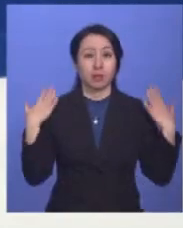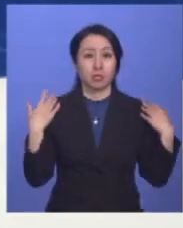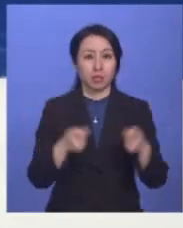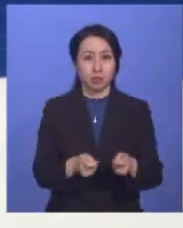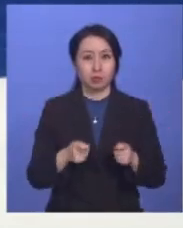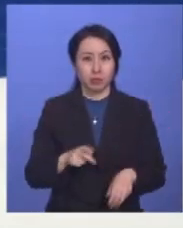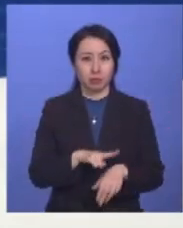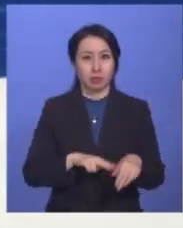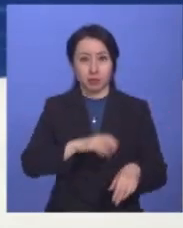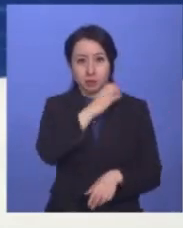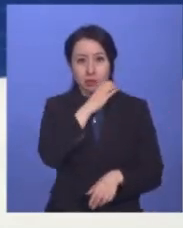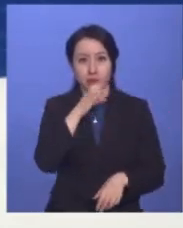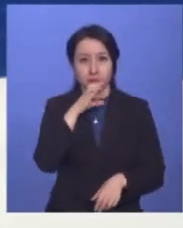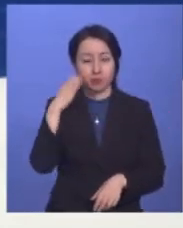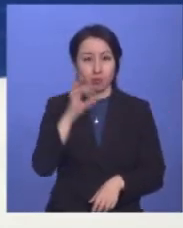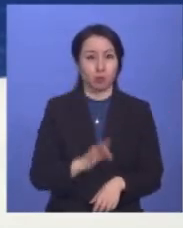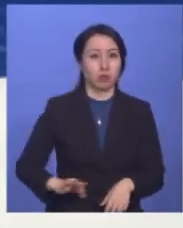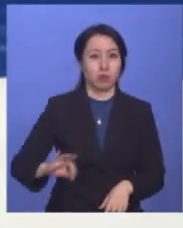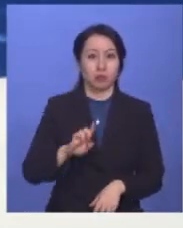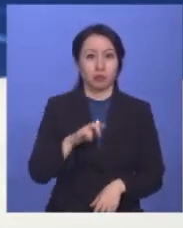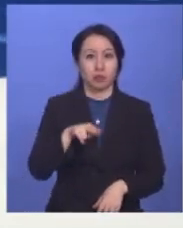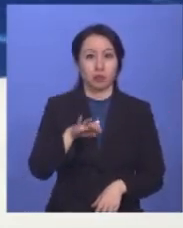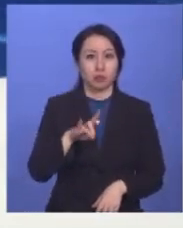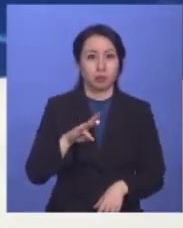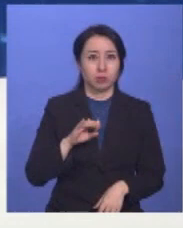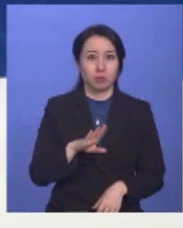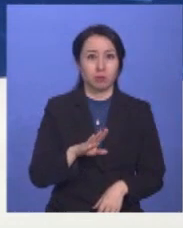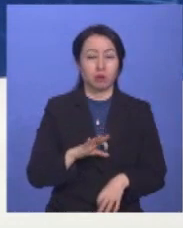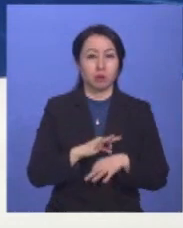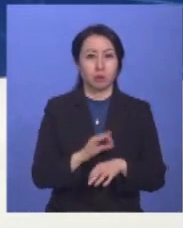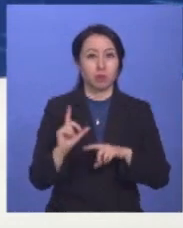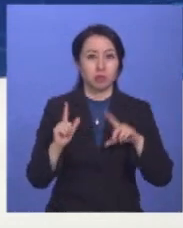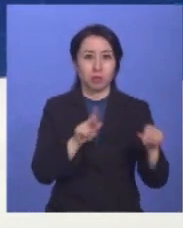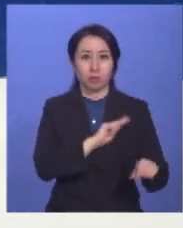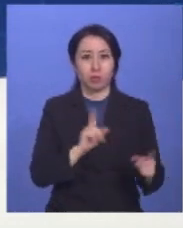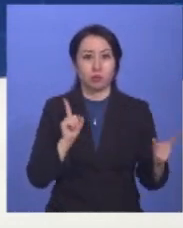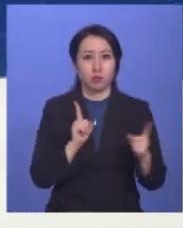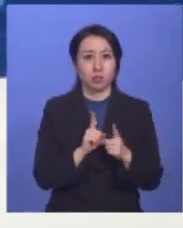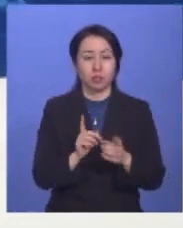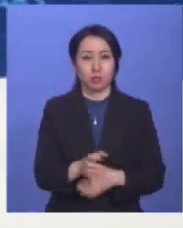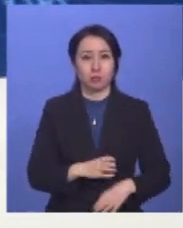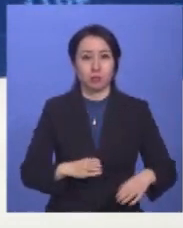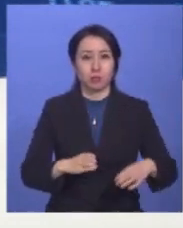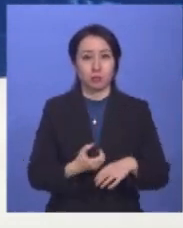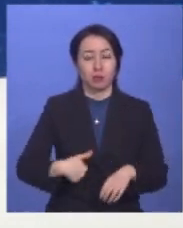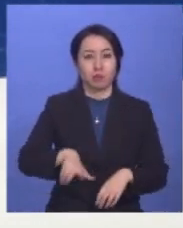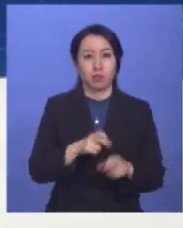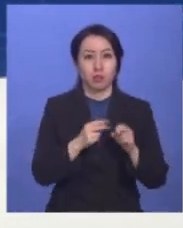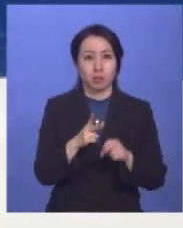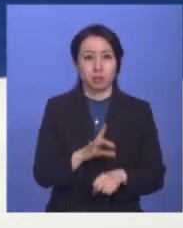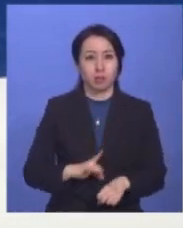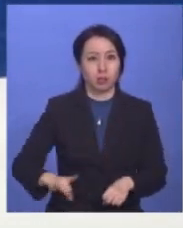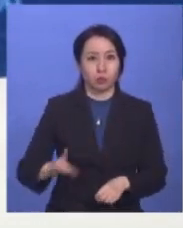Начальник департамента полиции Северо-Казахстанской области Айдын Кабдулдинов провел выездные рабочие встречи с личным составом